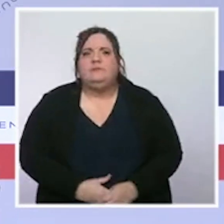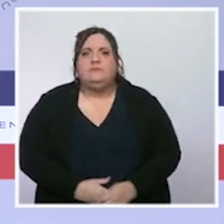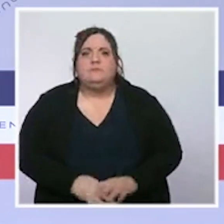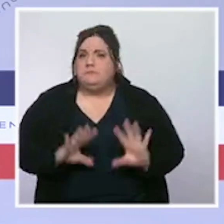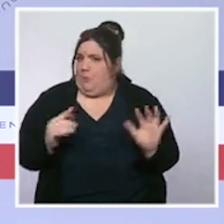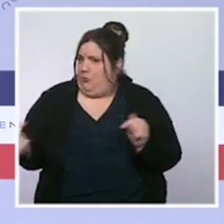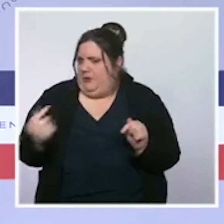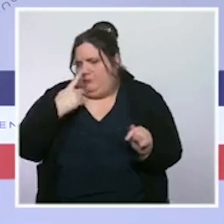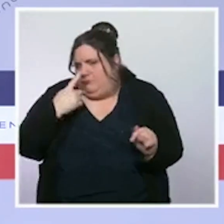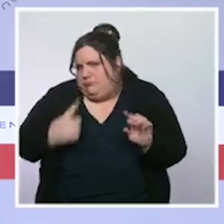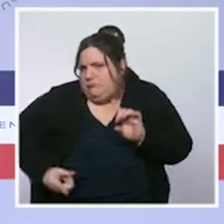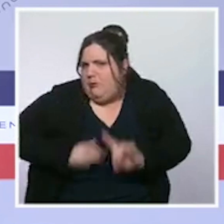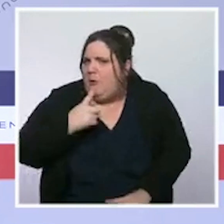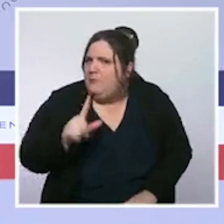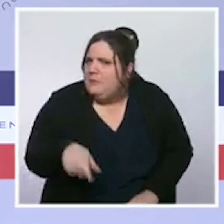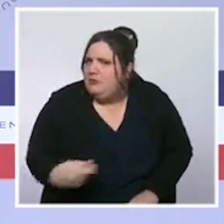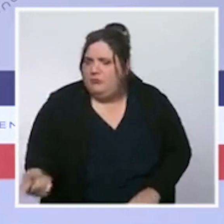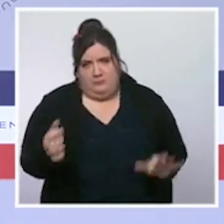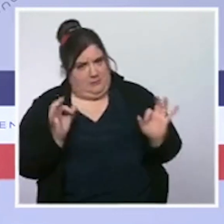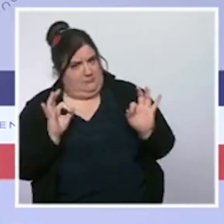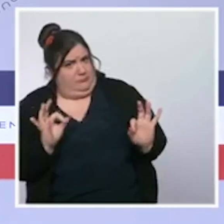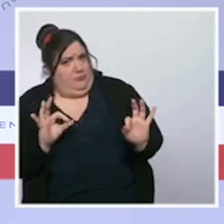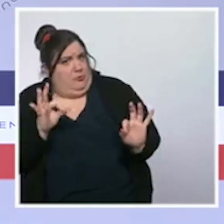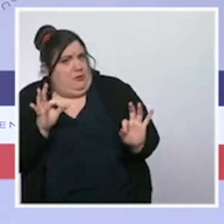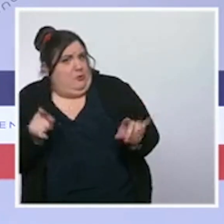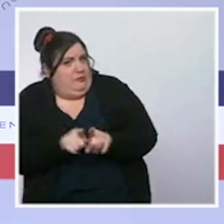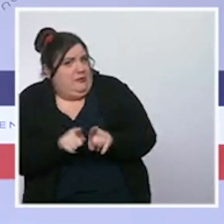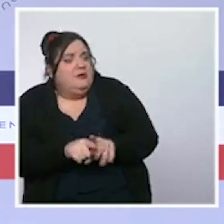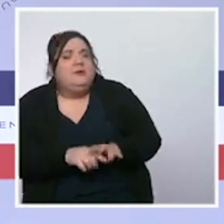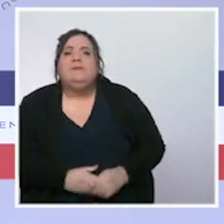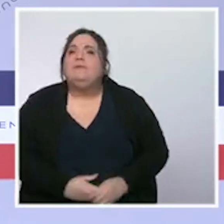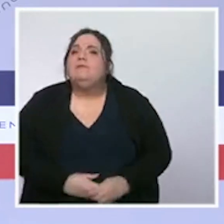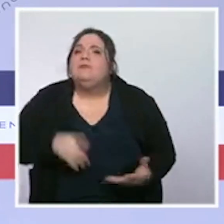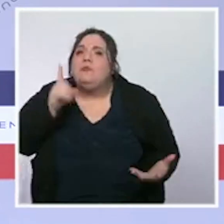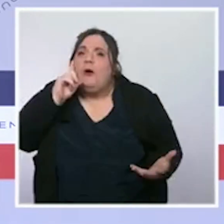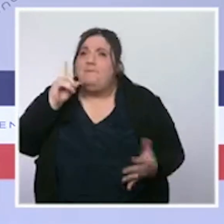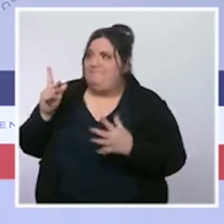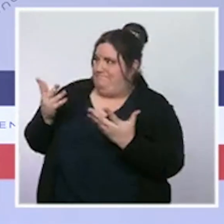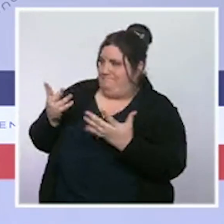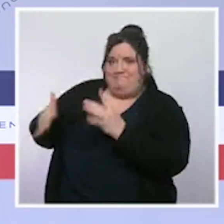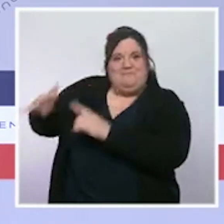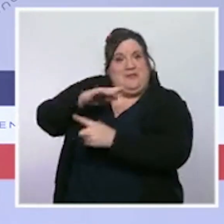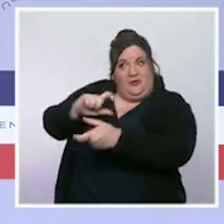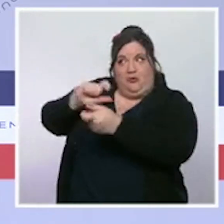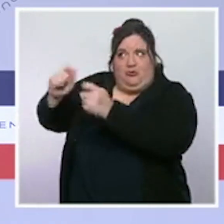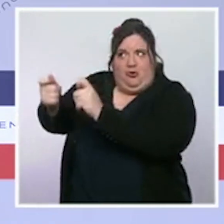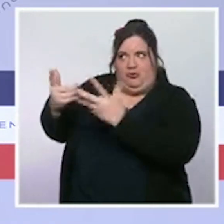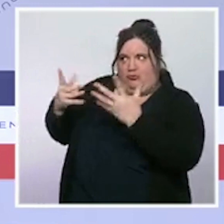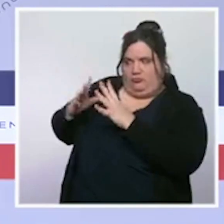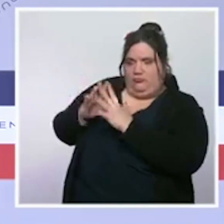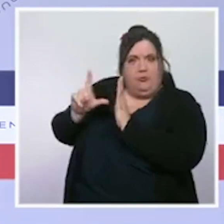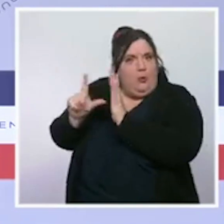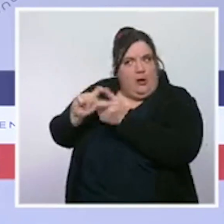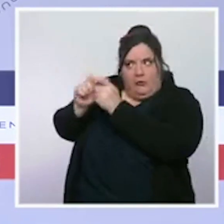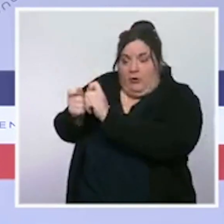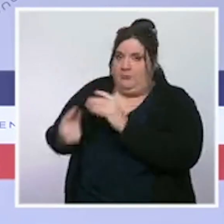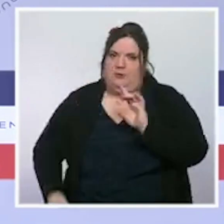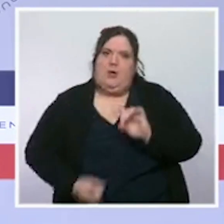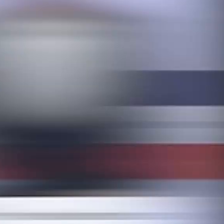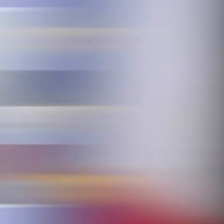est aussi sain, puisqu'à l'aune de changements pour notre société, il est bienvenu que les Français questionnent et débattent. L'inverse serait à la fois